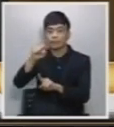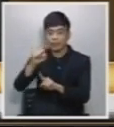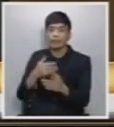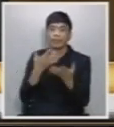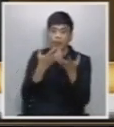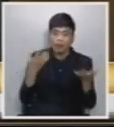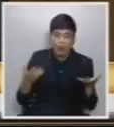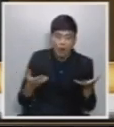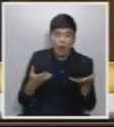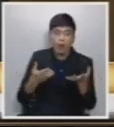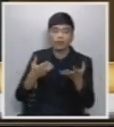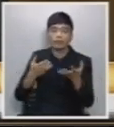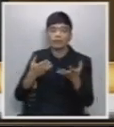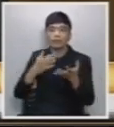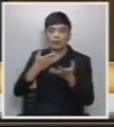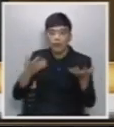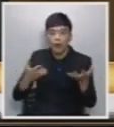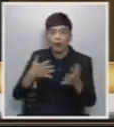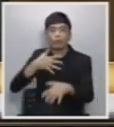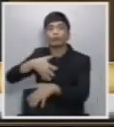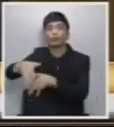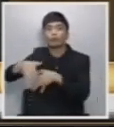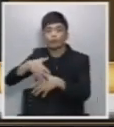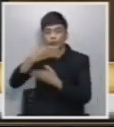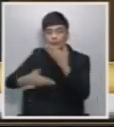อท็อปก็น่าจะประมาณ7ครั้ง